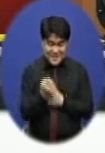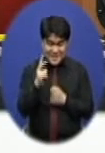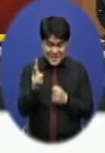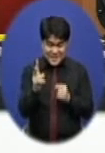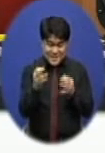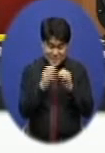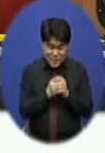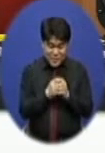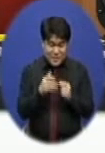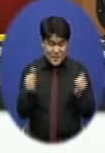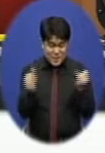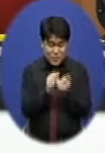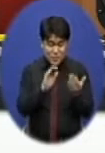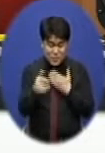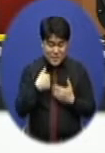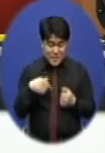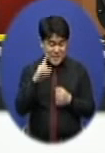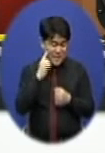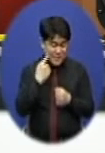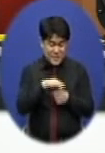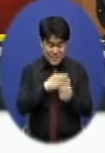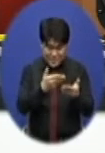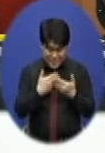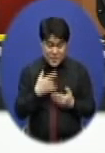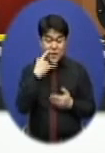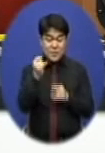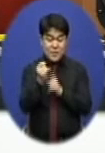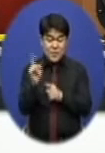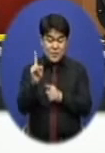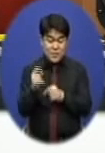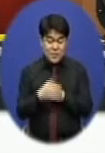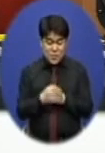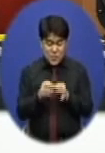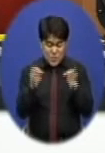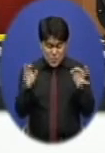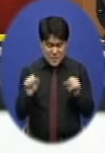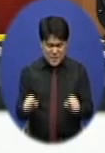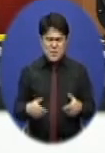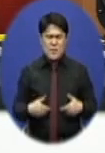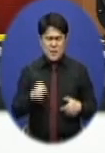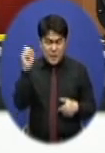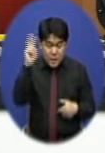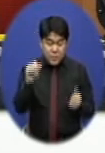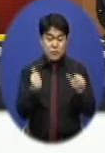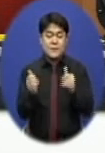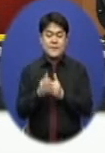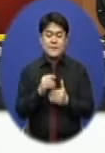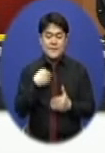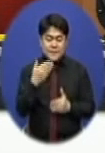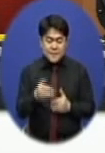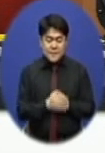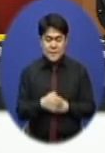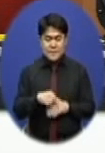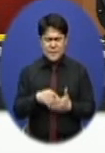너무 이뻐해 주시고 또 좀 어머니가 같이 오래오래 사셔야 되는데 갑자기 돌아가셔가지고